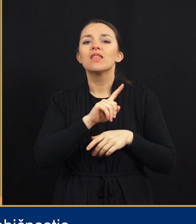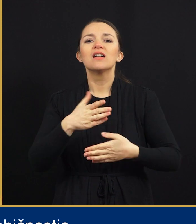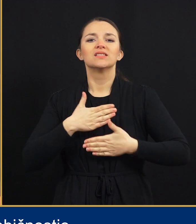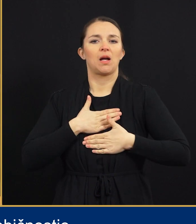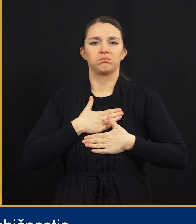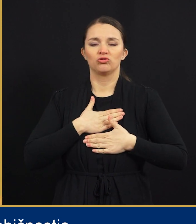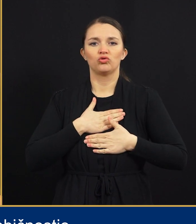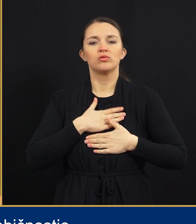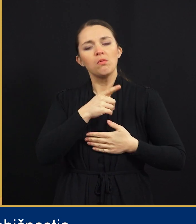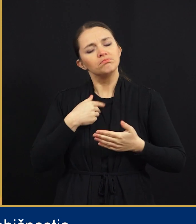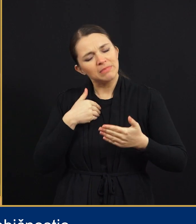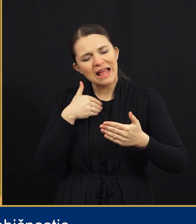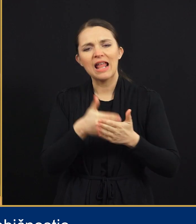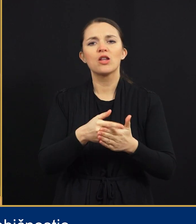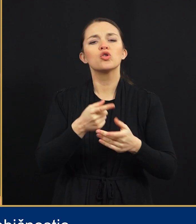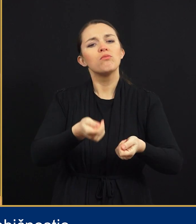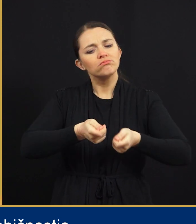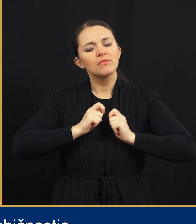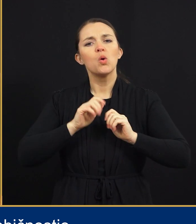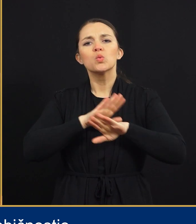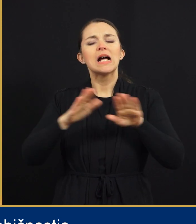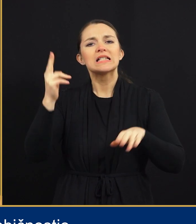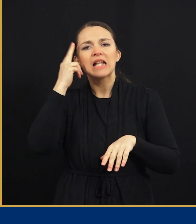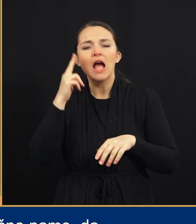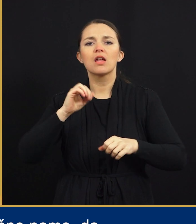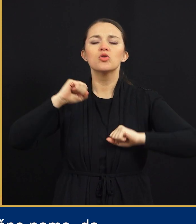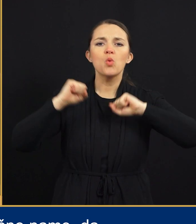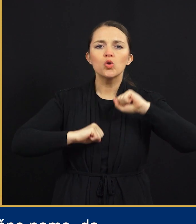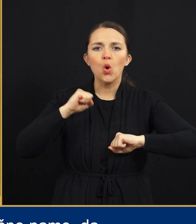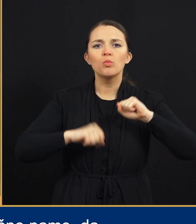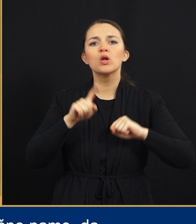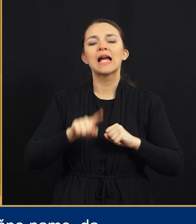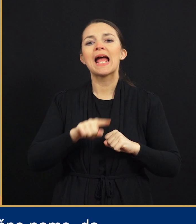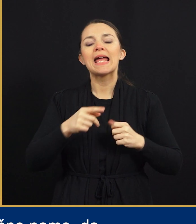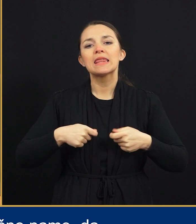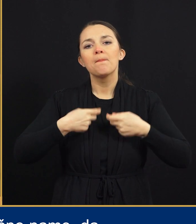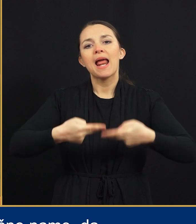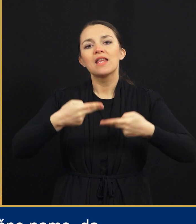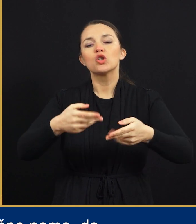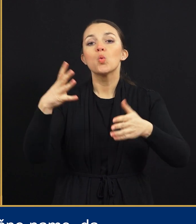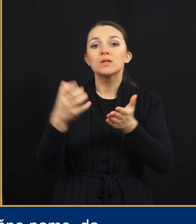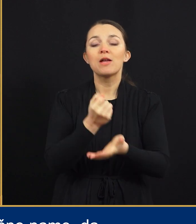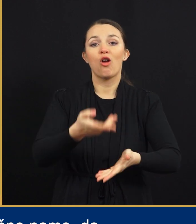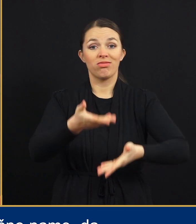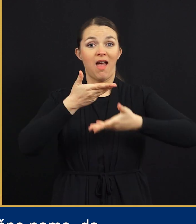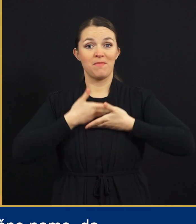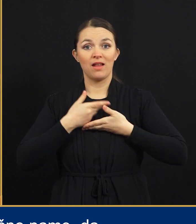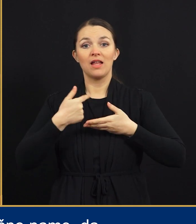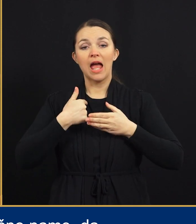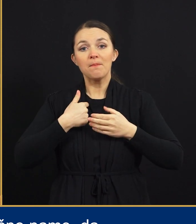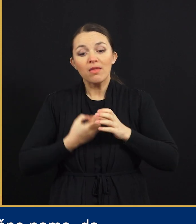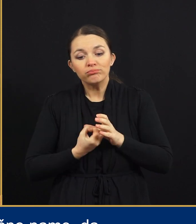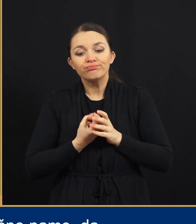nesebičnostjo in predanostjo delili vso svoje znanje, svoje sposobnosti in ga prenašali uspešno name, da kalijo mene